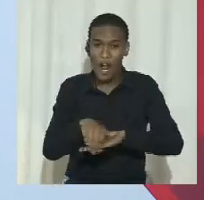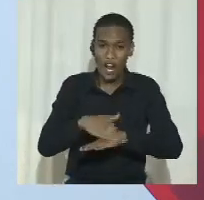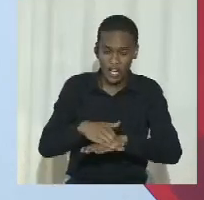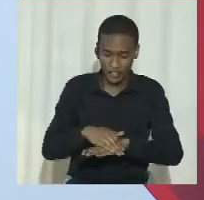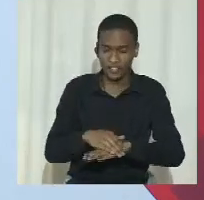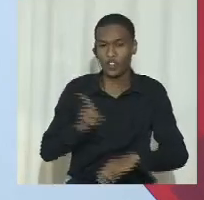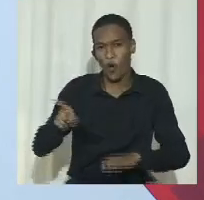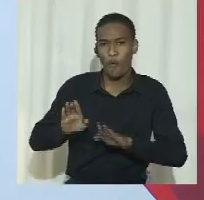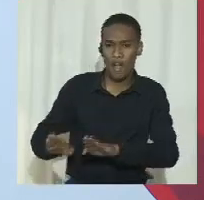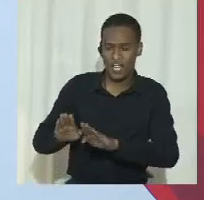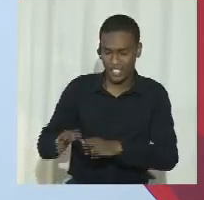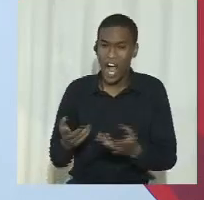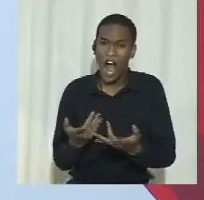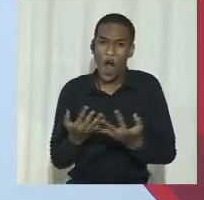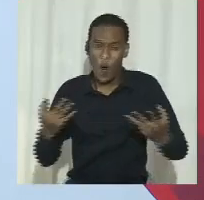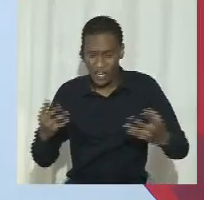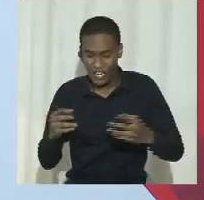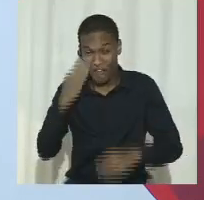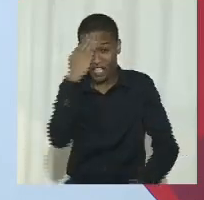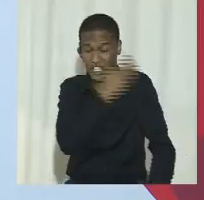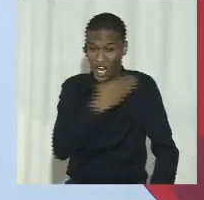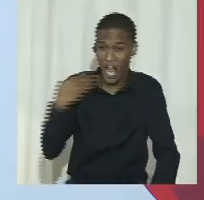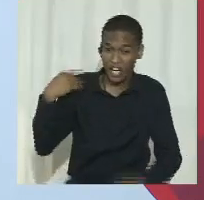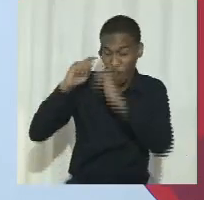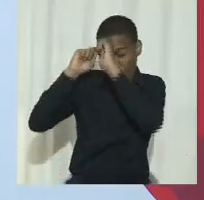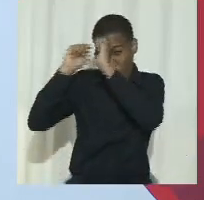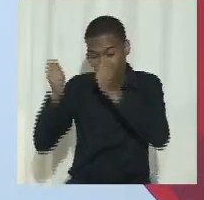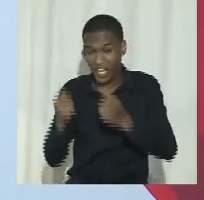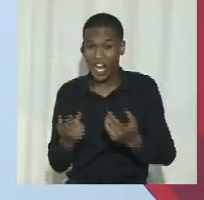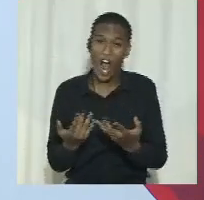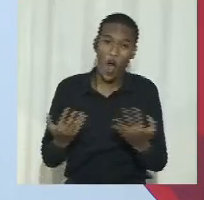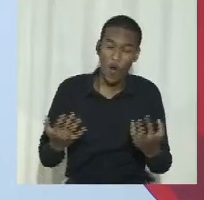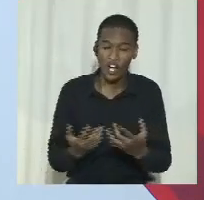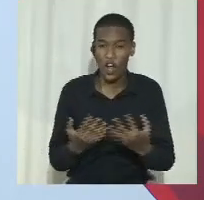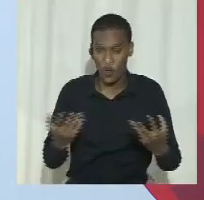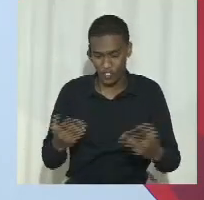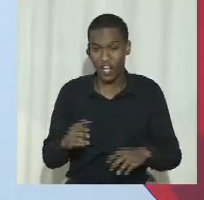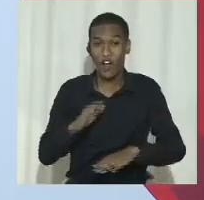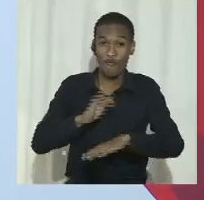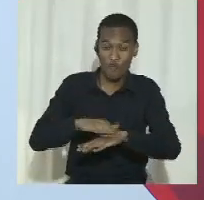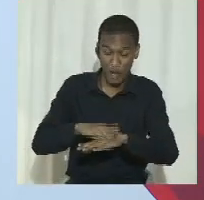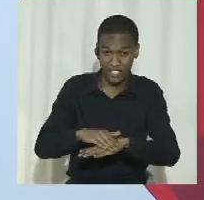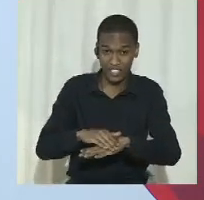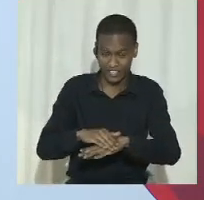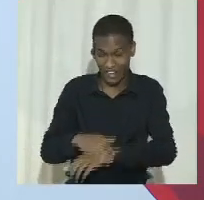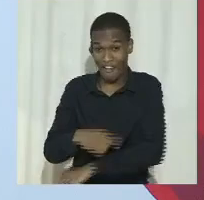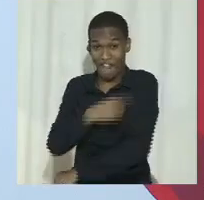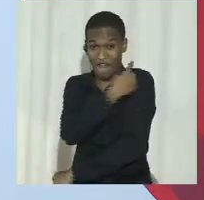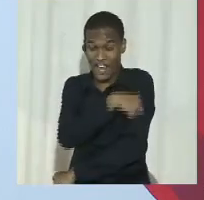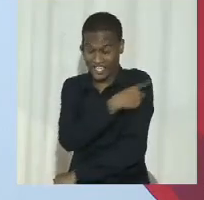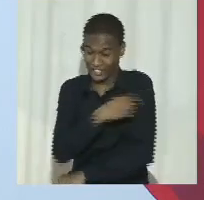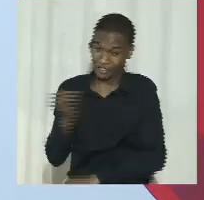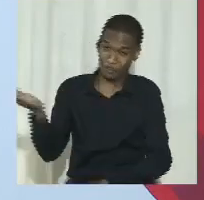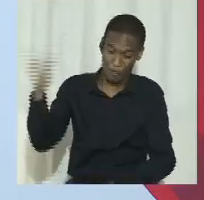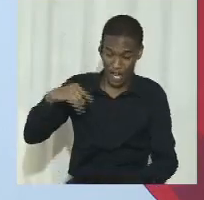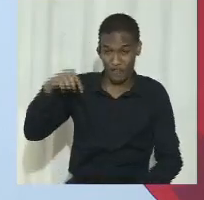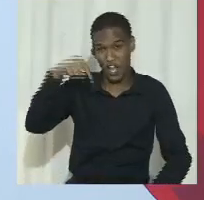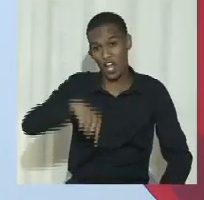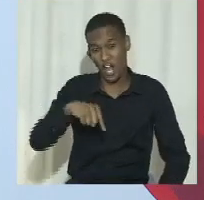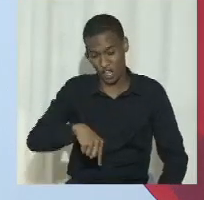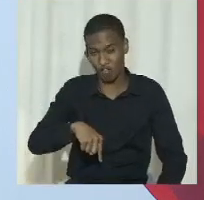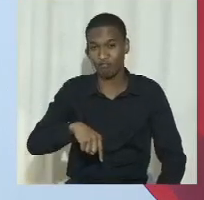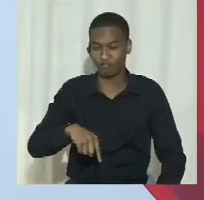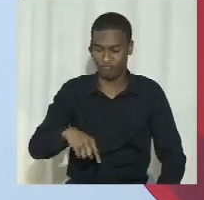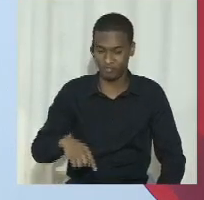ny fanapa-kevitry ny fitondram-panjakana ny amin'ny makasika ny fanafarana ny vaksiny entina mitsabona ihany